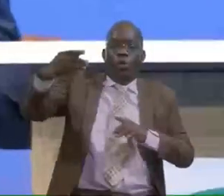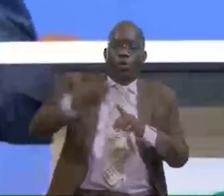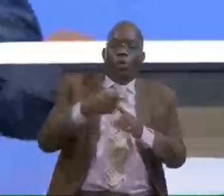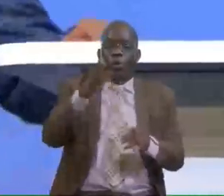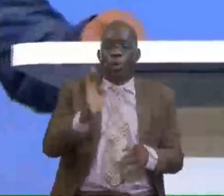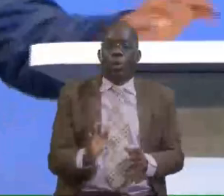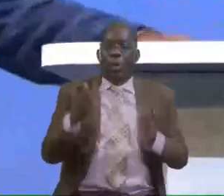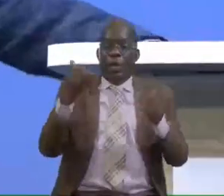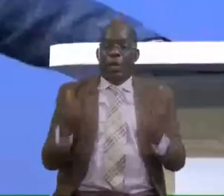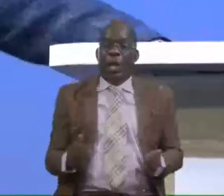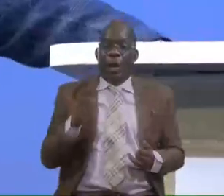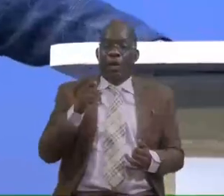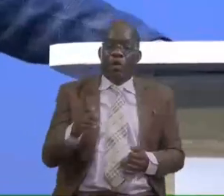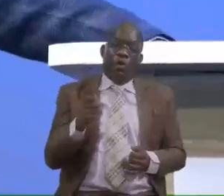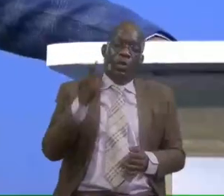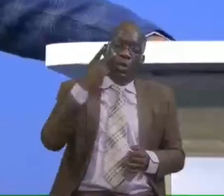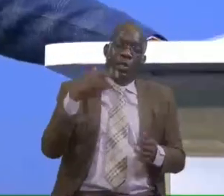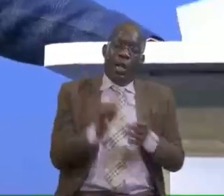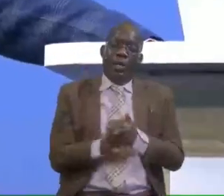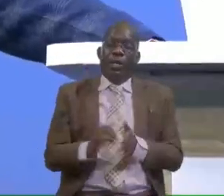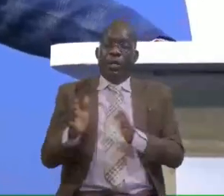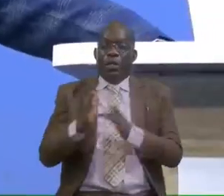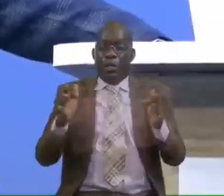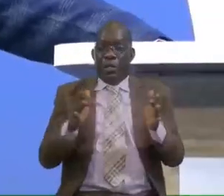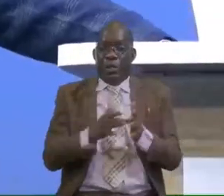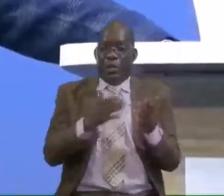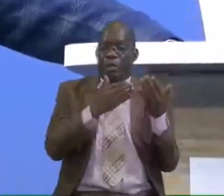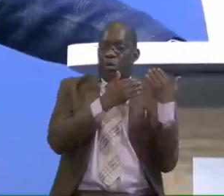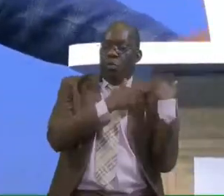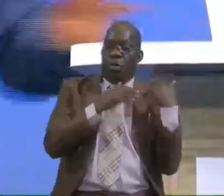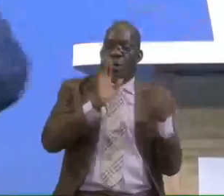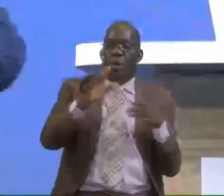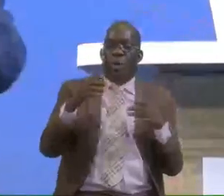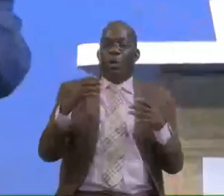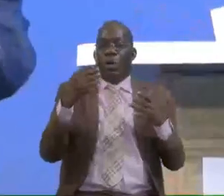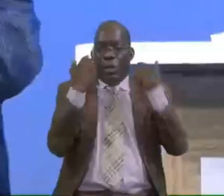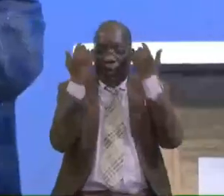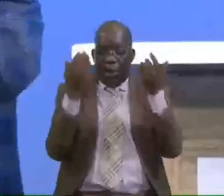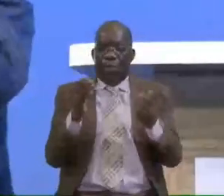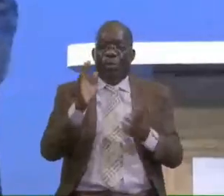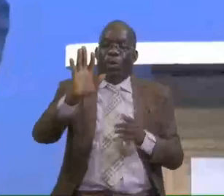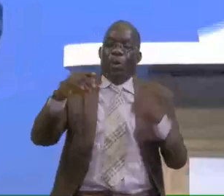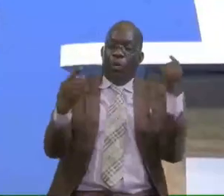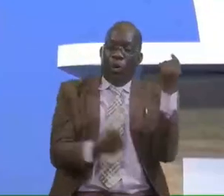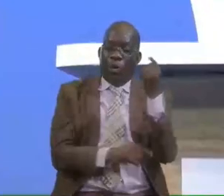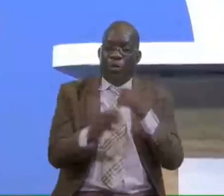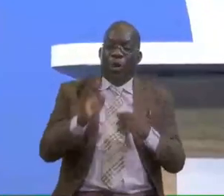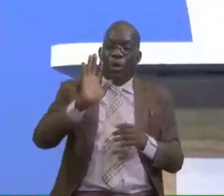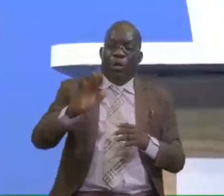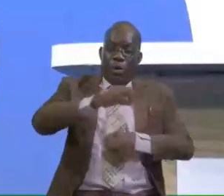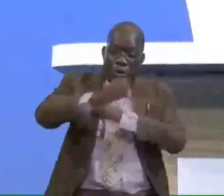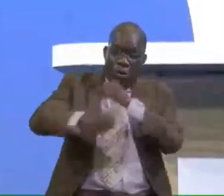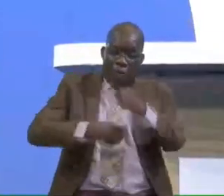que Jésus-Christ a porté votre châtiment, il a porté votre honte, il a porté votre souffrance, et toute souffrance